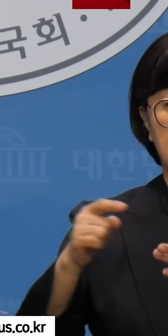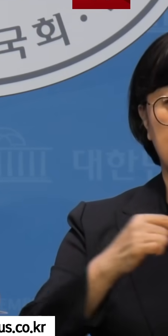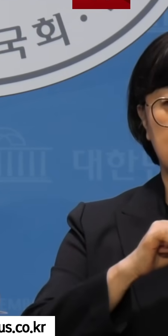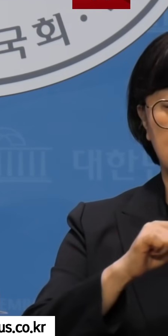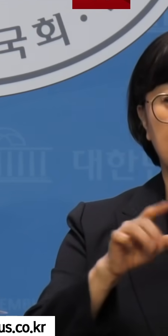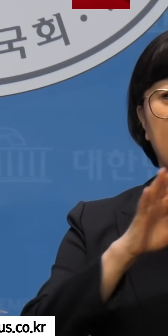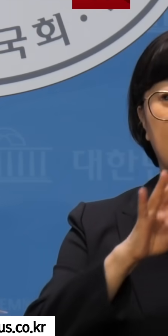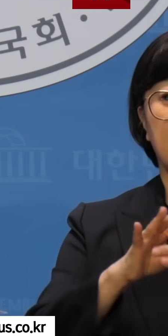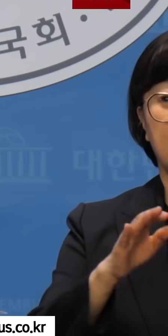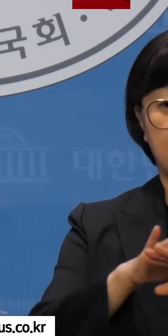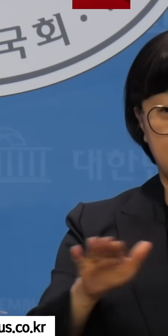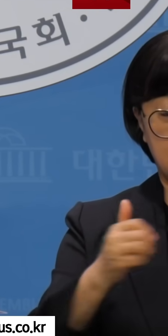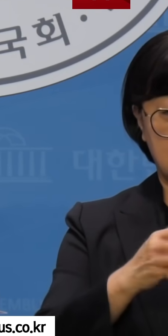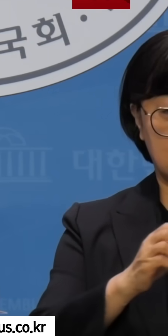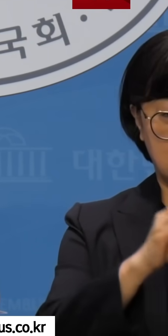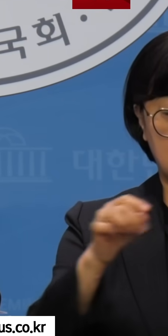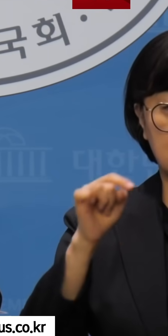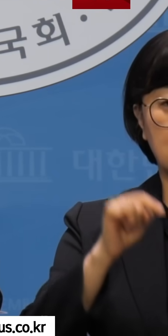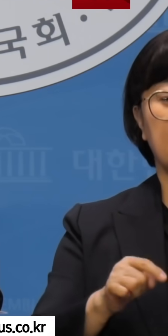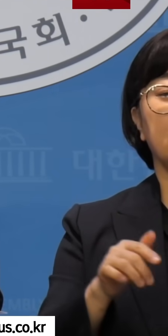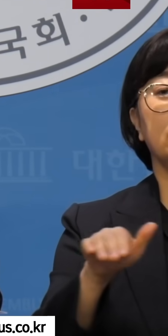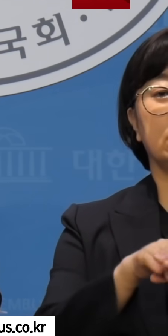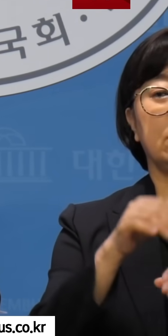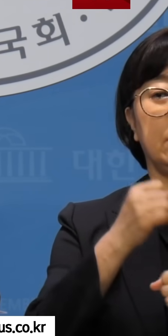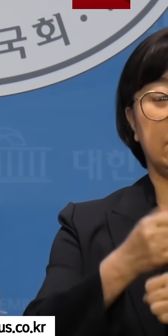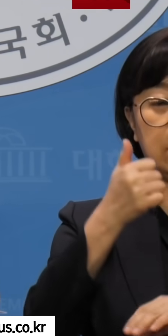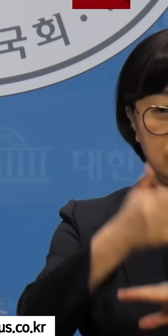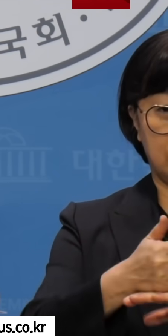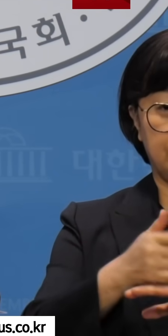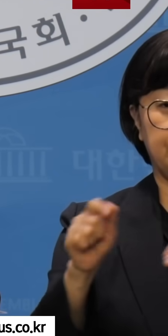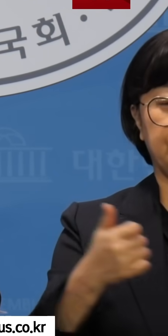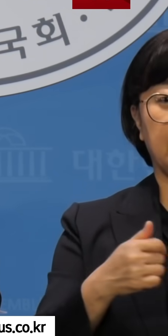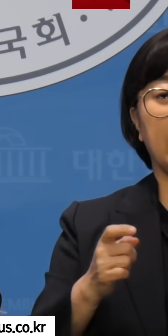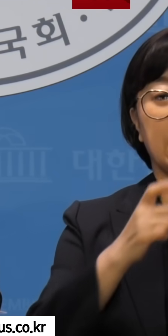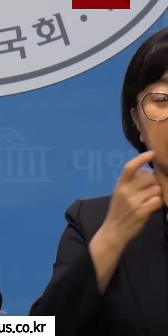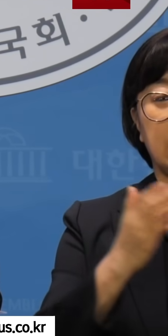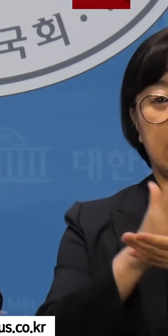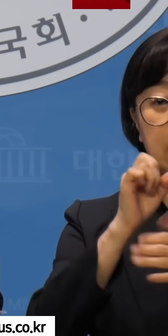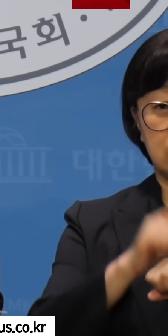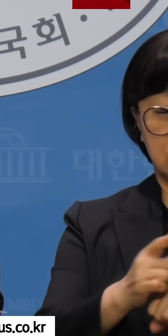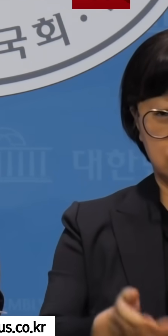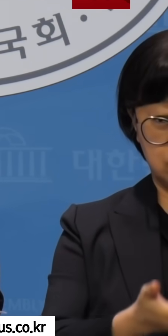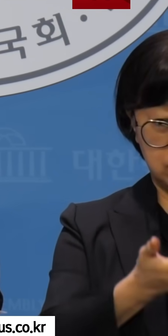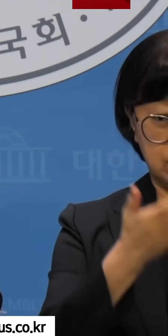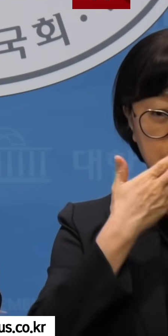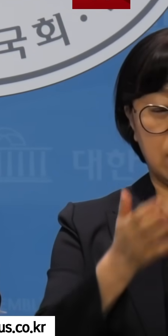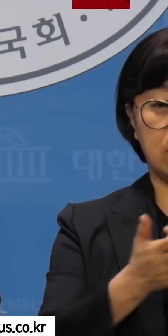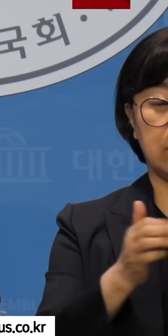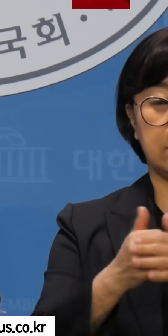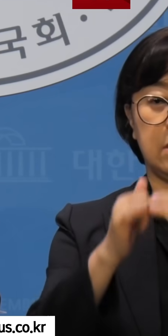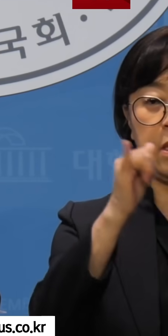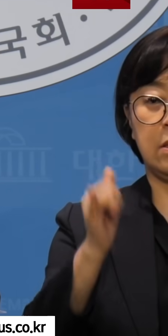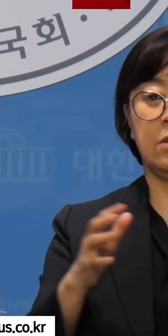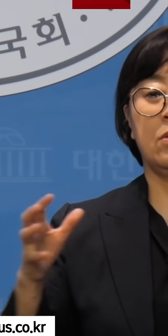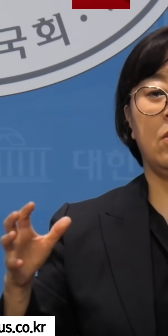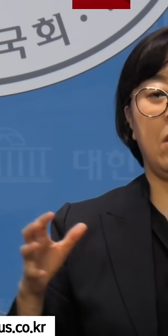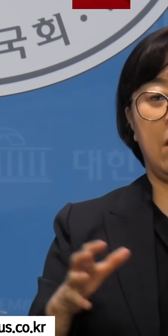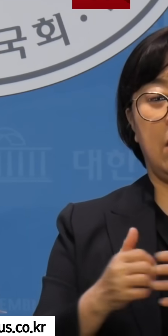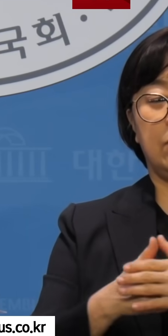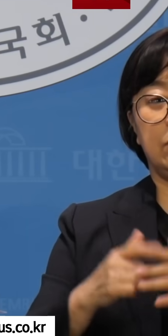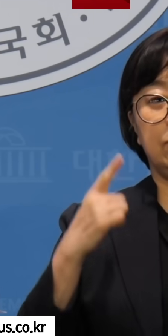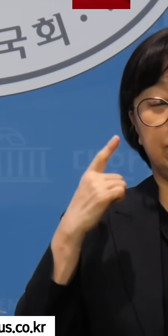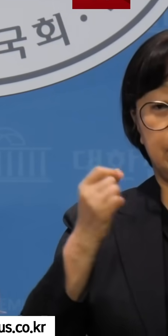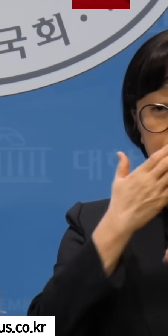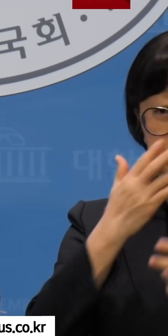이해관계를 해결하는 대화와 타협의 문화를 어떻게 만들어낼 것인가? 개인의 다양성을 최대한 존중하면서 사회적 통합을 어떻게